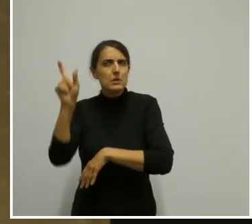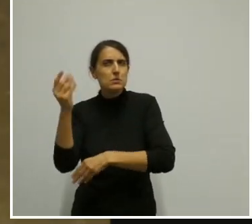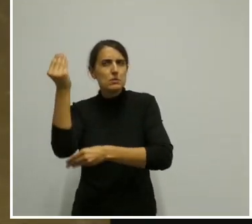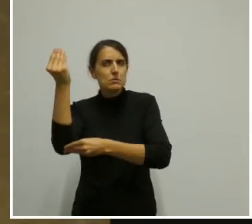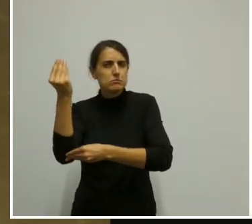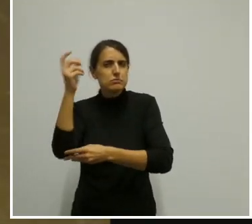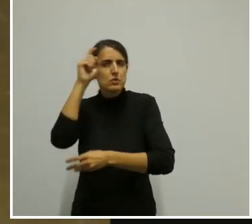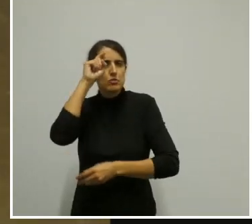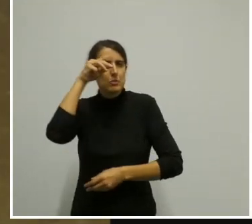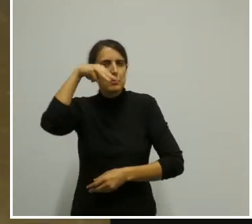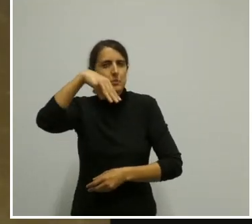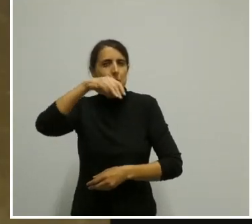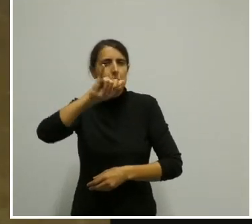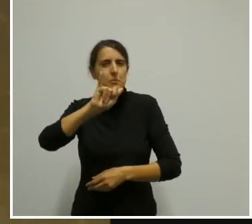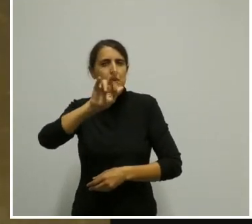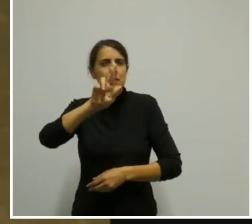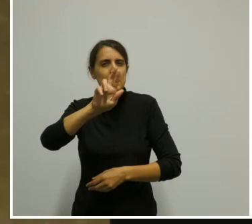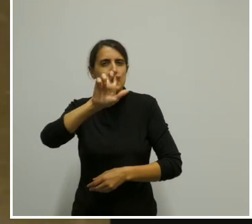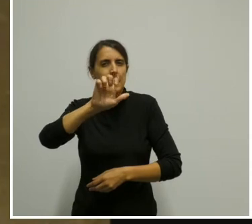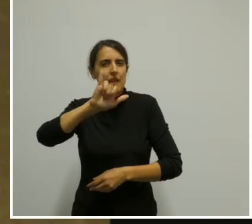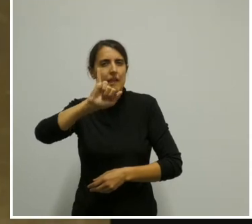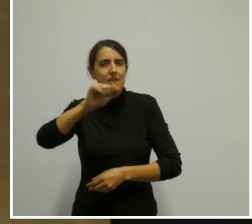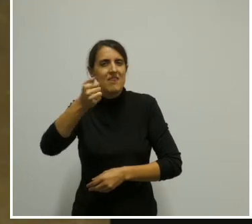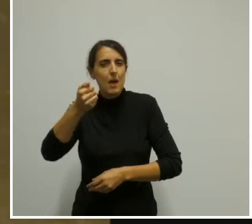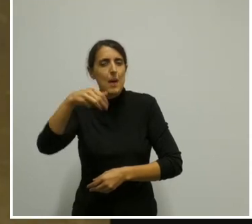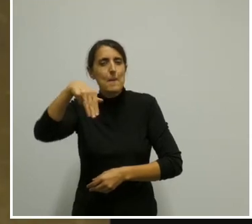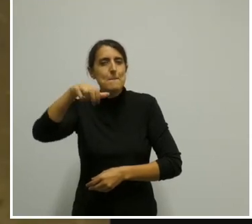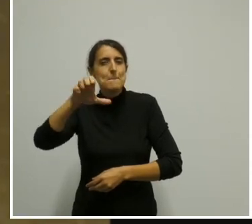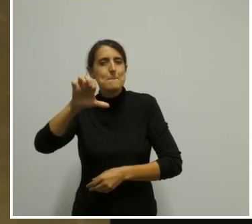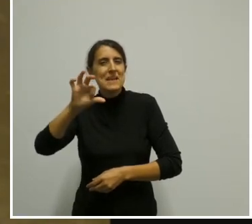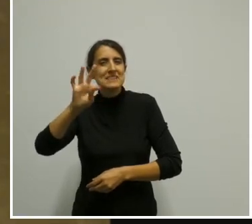Mireia Mestres, que era tècnica d'educació, que també per